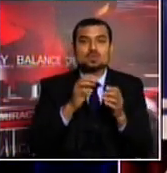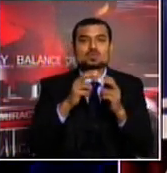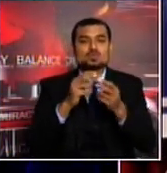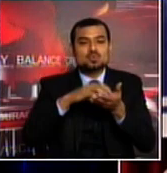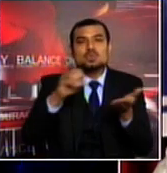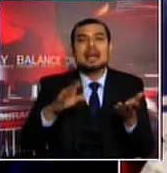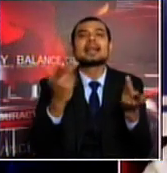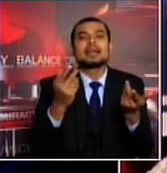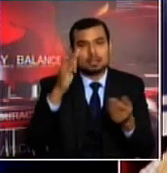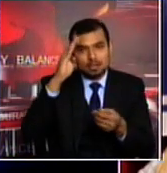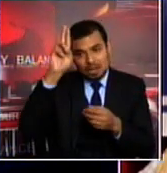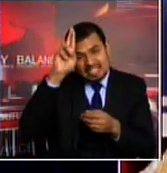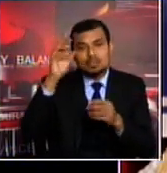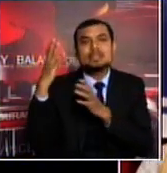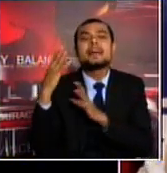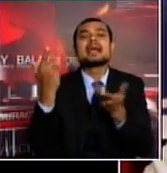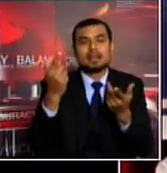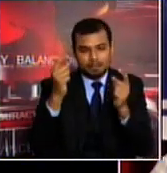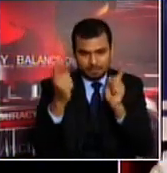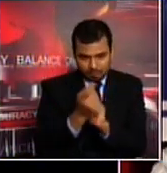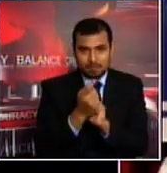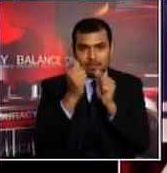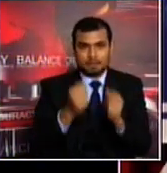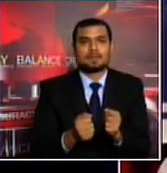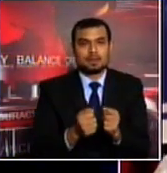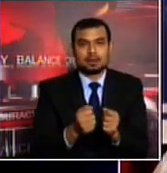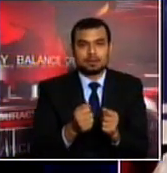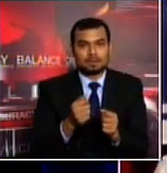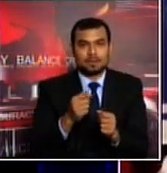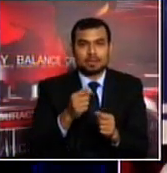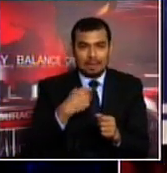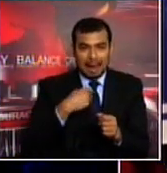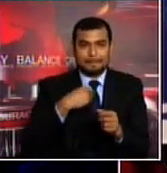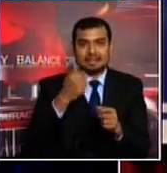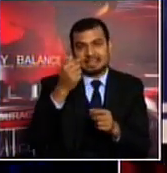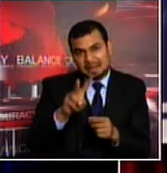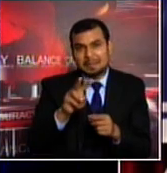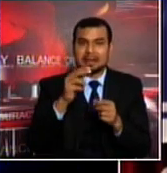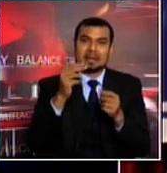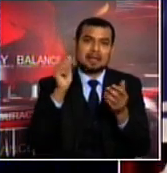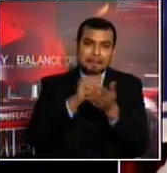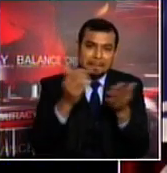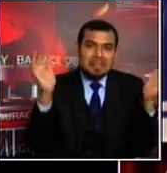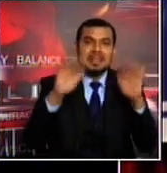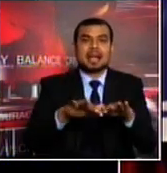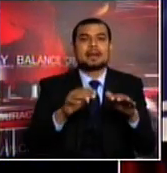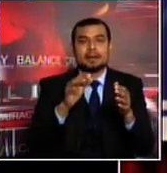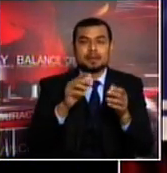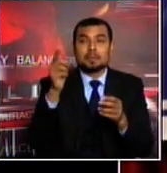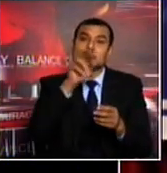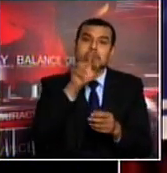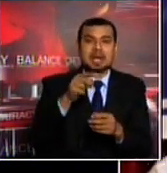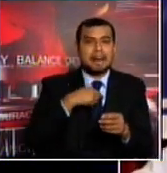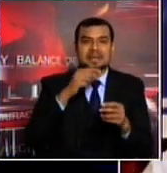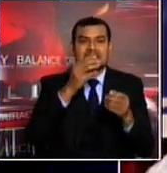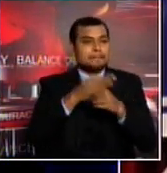राज्यले गर्नुपर्ने गरौँ भन्दा उहाँ के भन्नुहुन्छ मिडियाबाट? हामीले भनेन मिडियाबाट तपाईँहरूसँग कुरा गर्दिन, हामी यो लाज